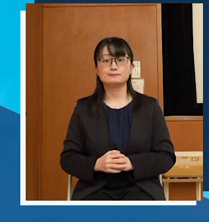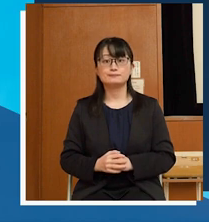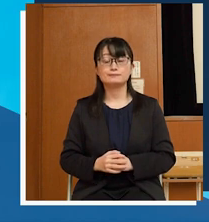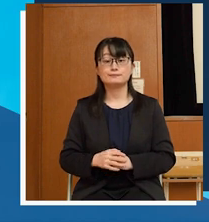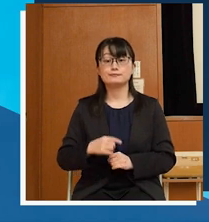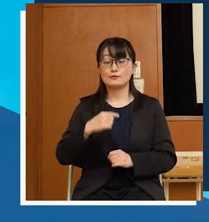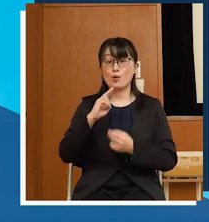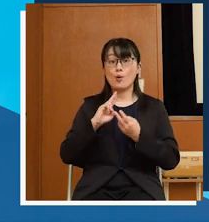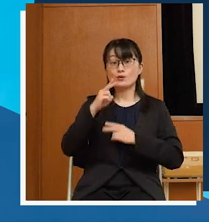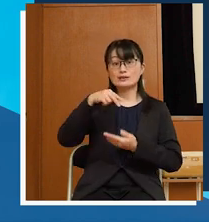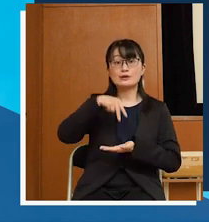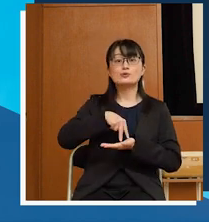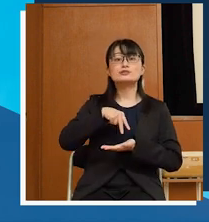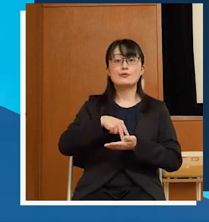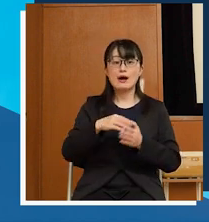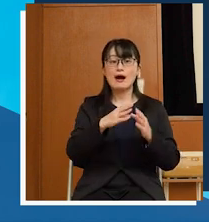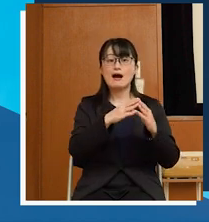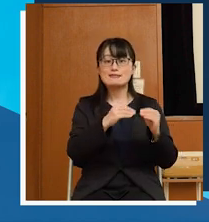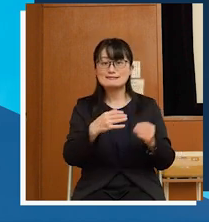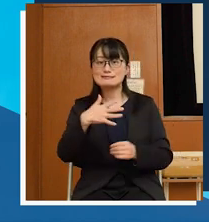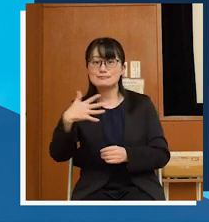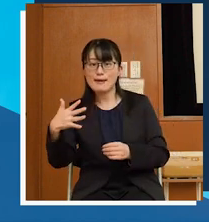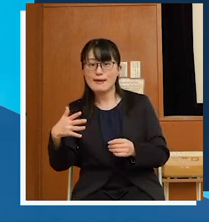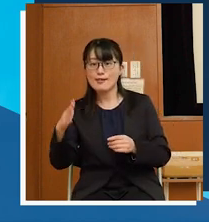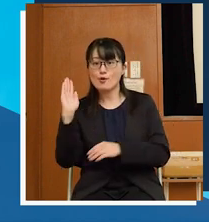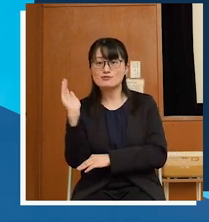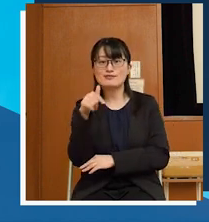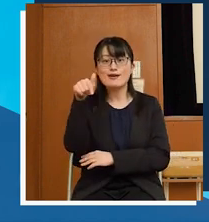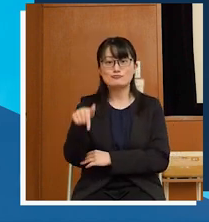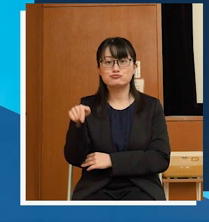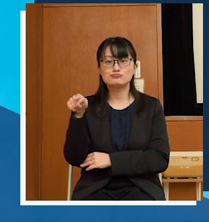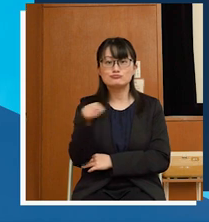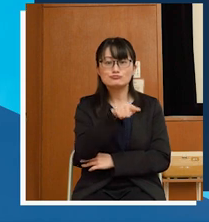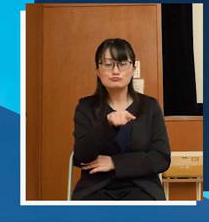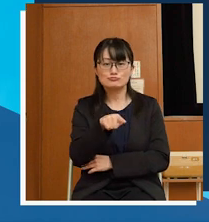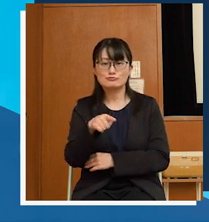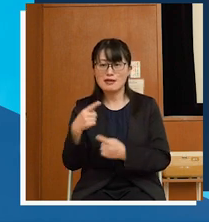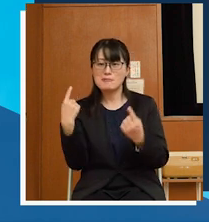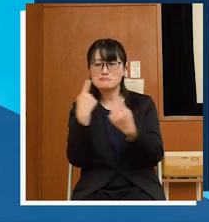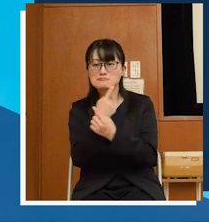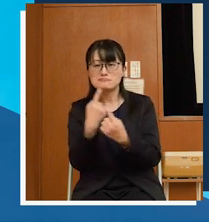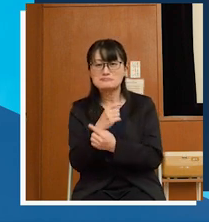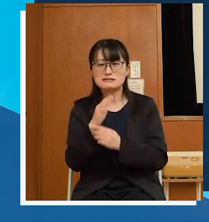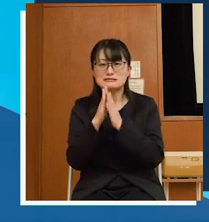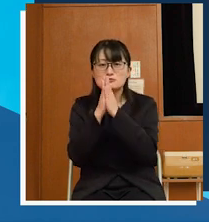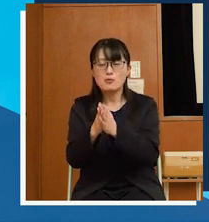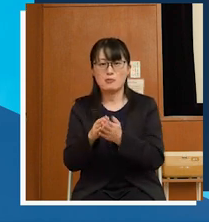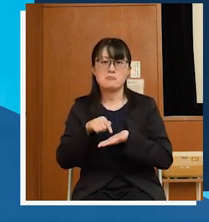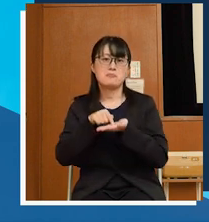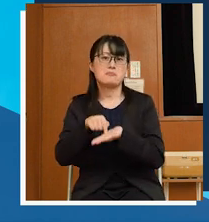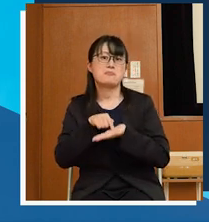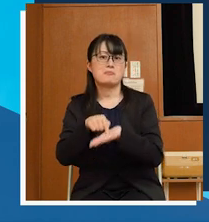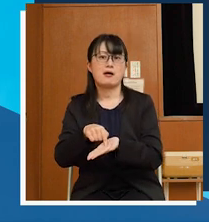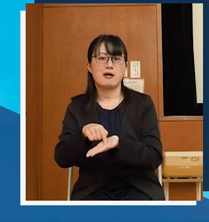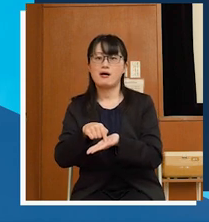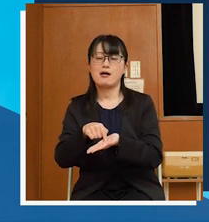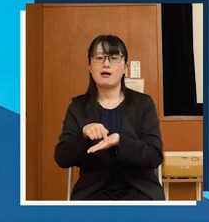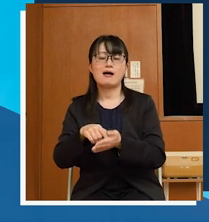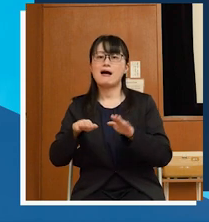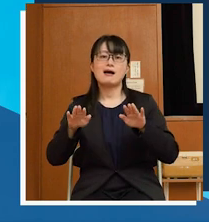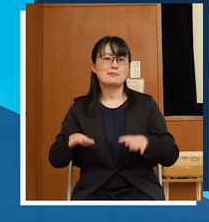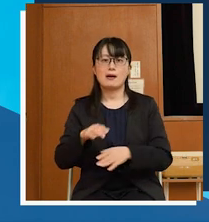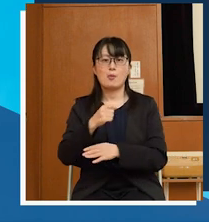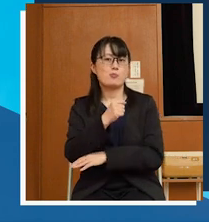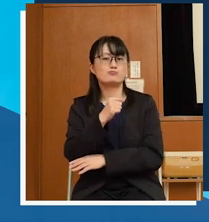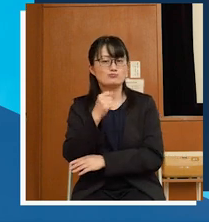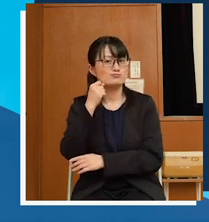対して何度も地協定の抜本的な見直しを求めてきましたが未だ実現されていませんさて今度はちょっと経済について